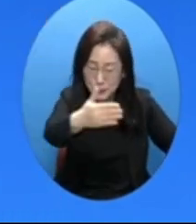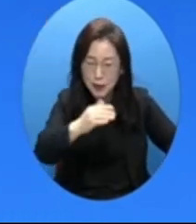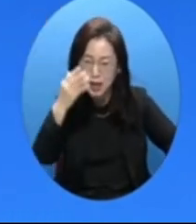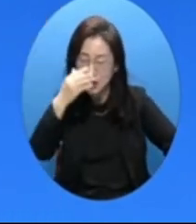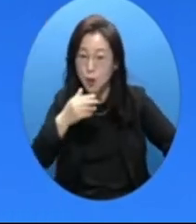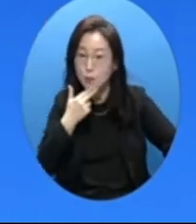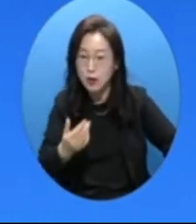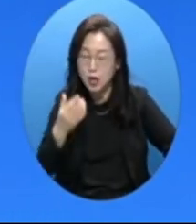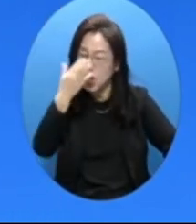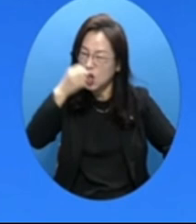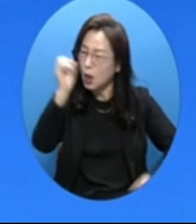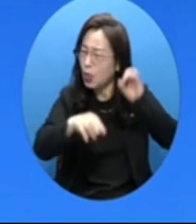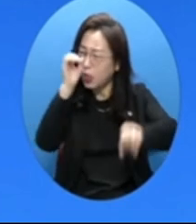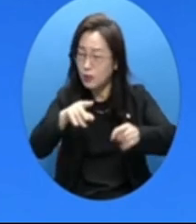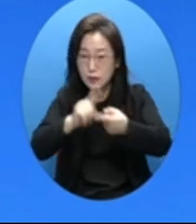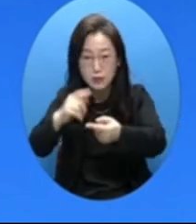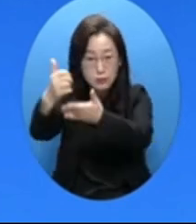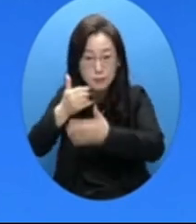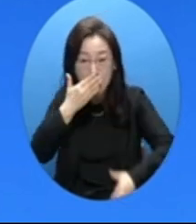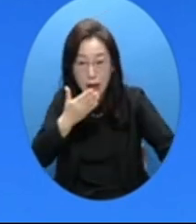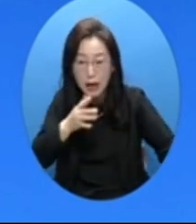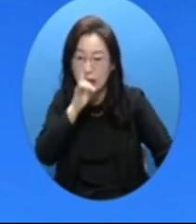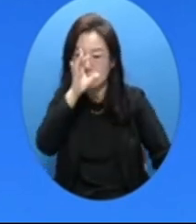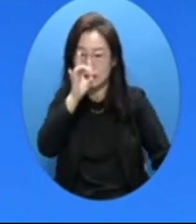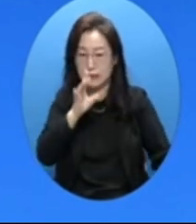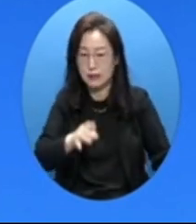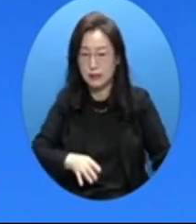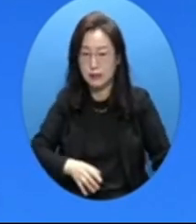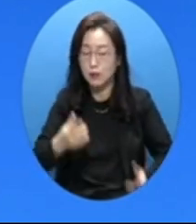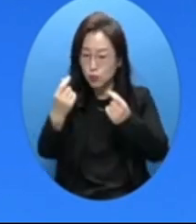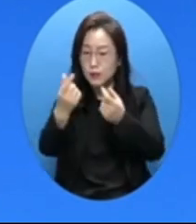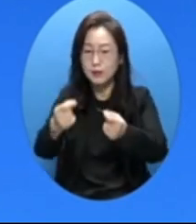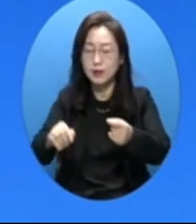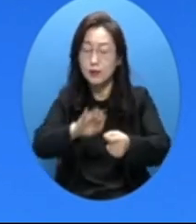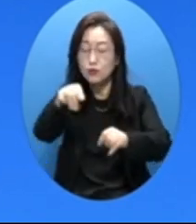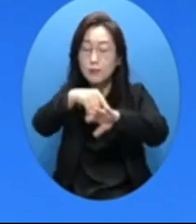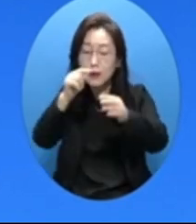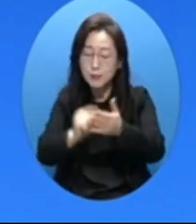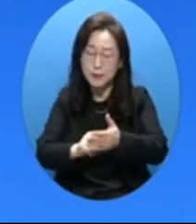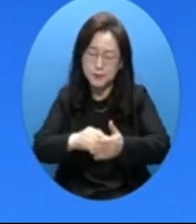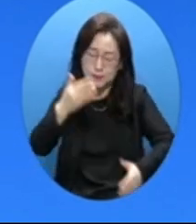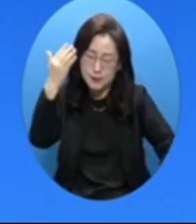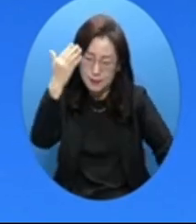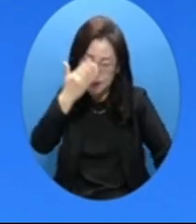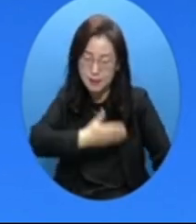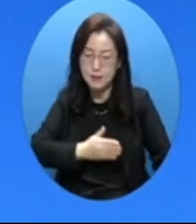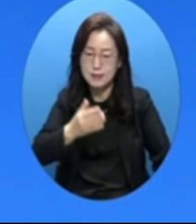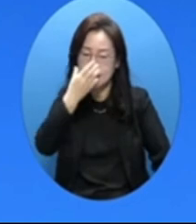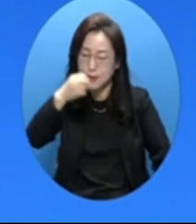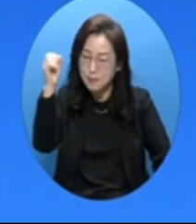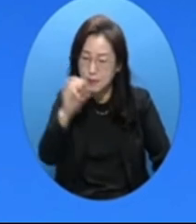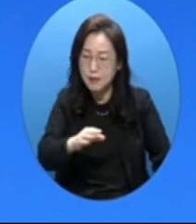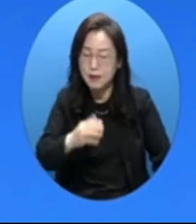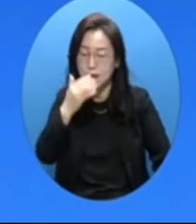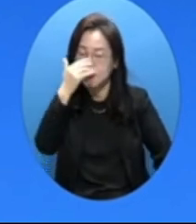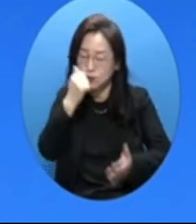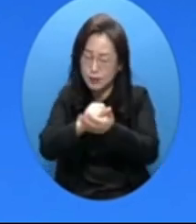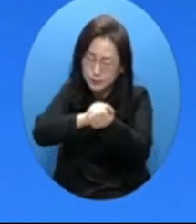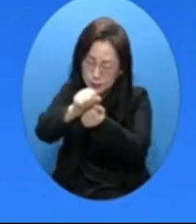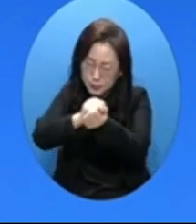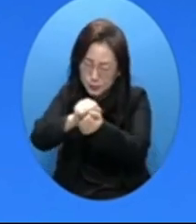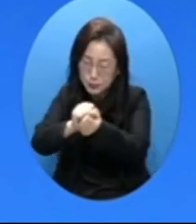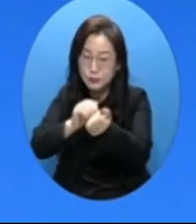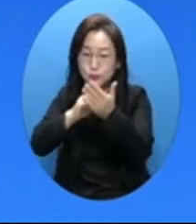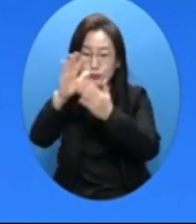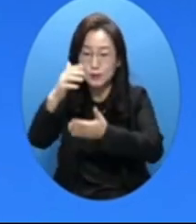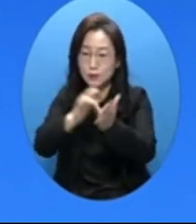상태로 귀한 소리를 맞이할 수 없는 것처럼 우리 마음의 모든 쓰레기를 제거하고 죄의 모습을 제가 하고 짐을 맞이할 수 있는